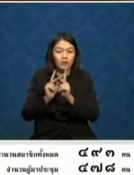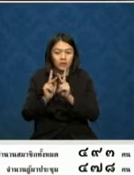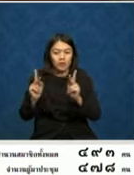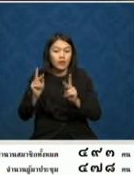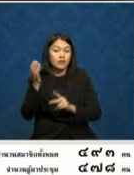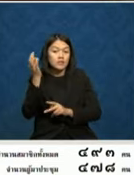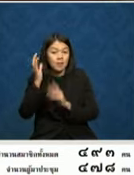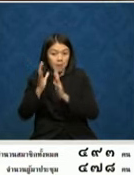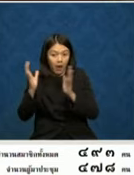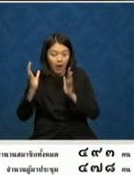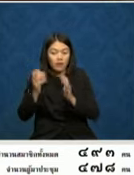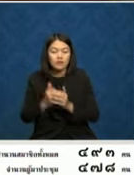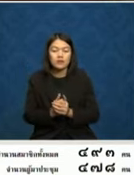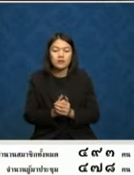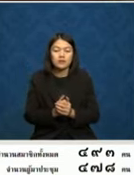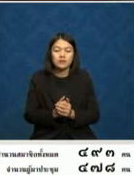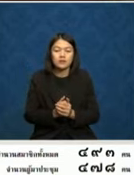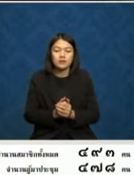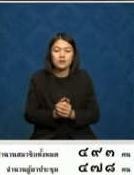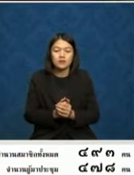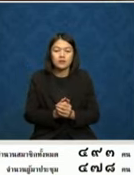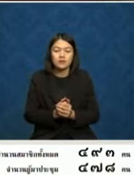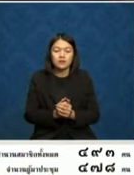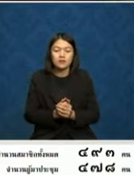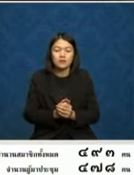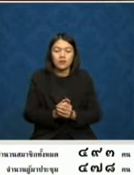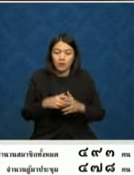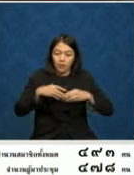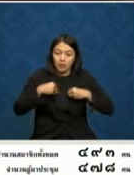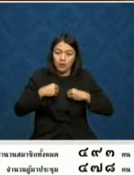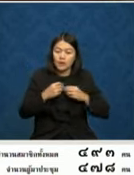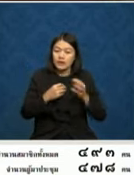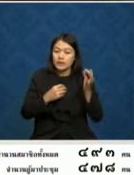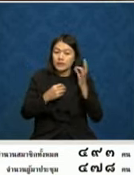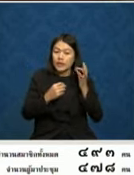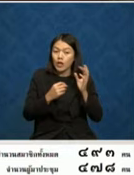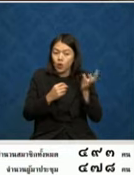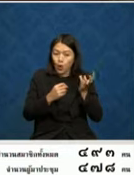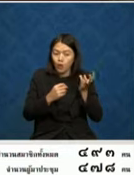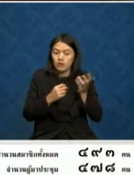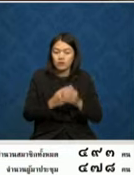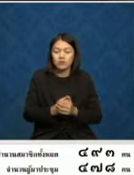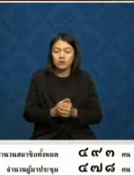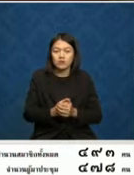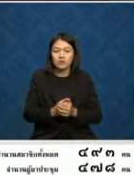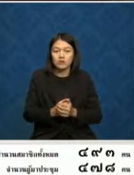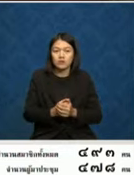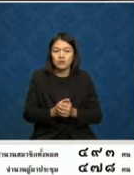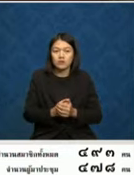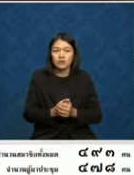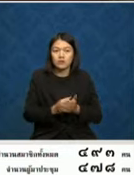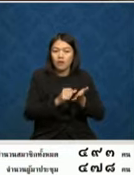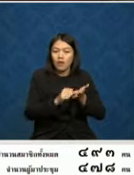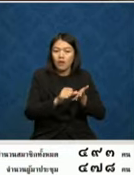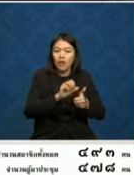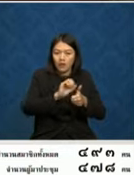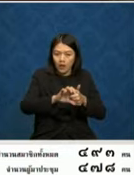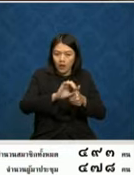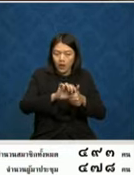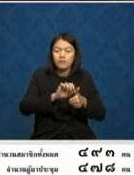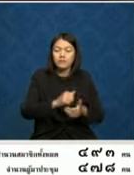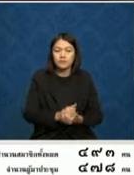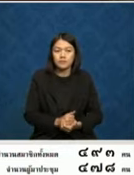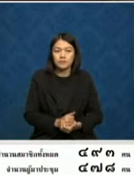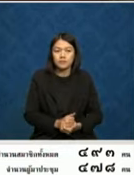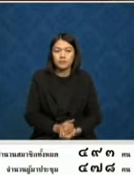เสียงข้างมากหรือเห็นด้วยกับกรรมการเสียงข้างน้อยที่สงวนคำแปรยติกับผู้สงวนแปร